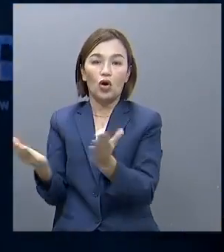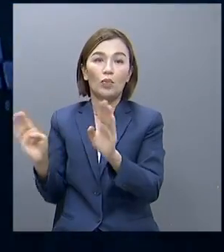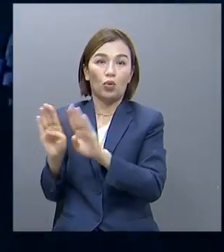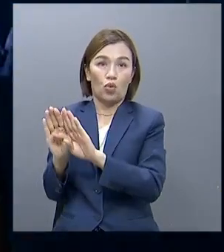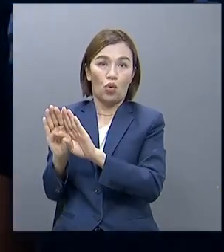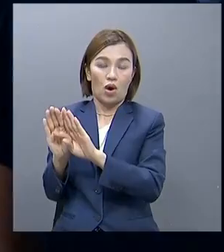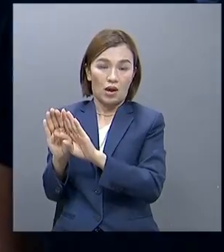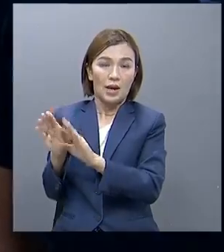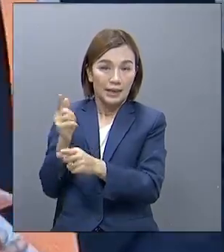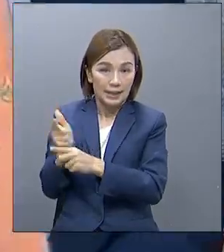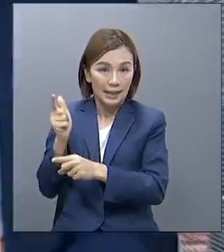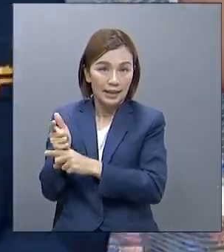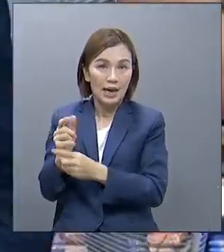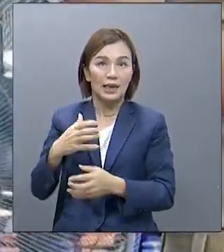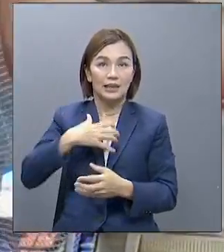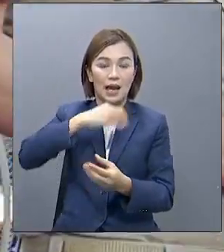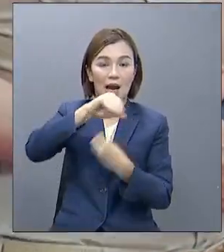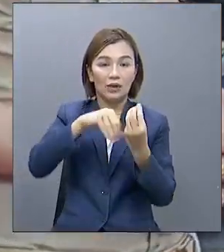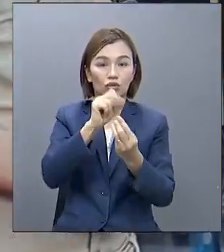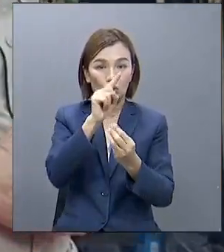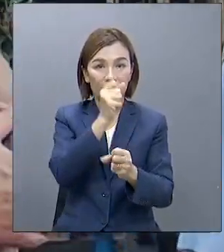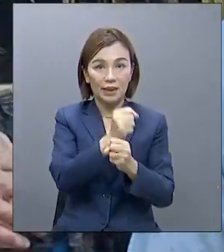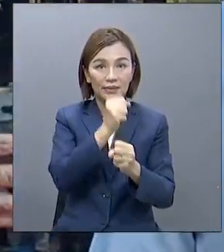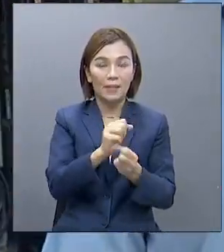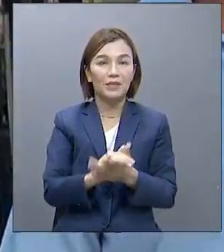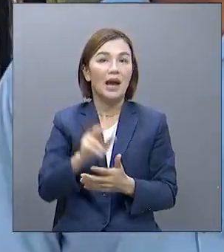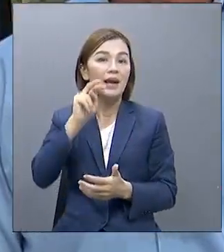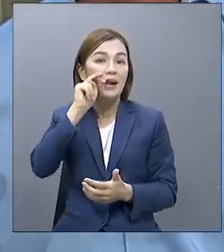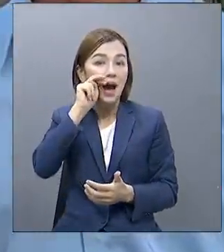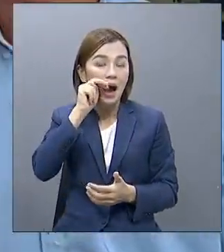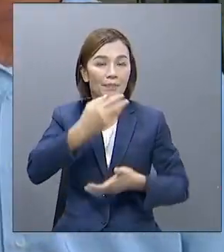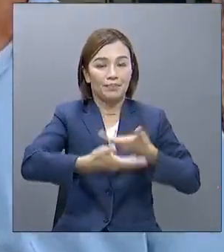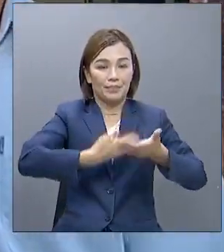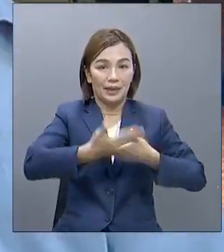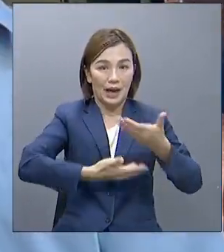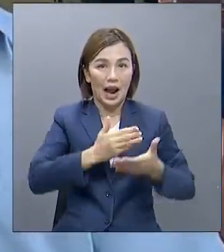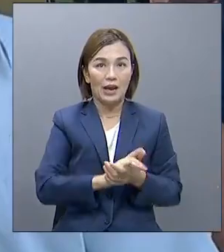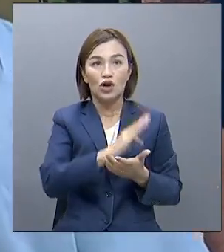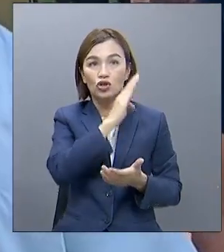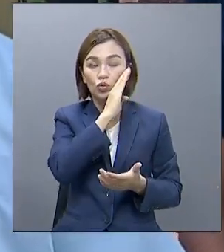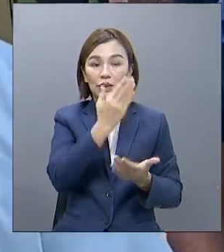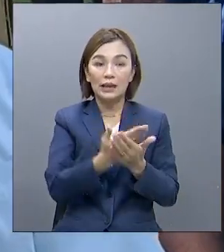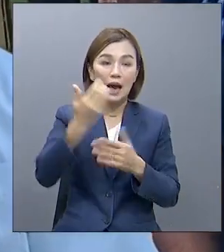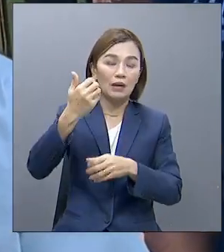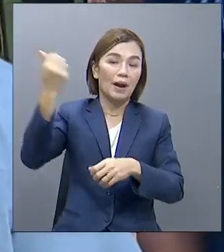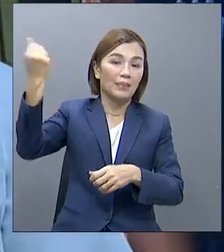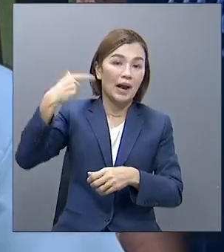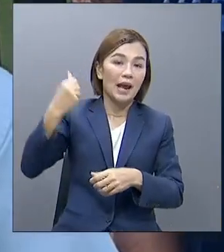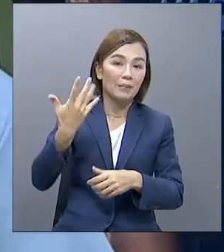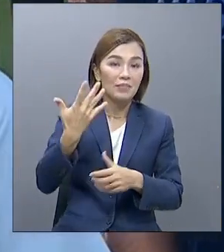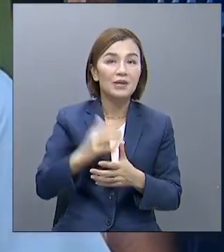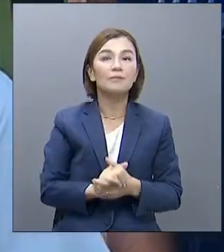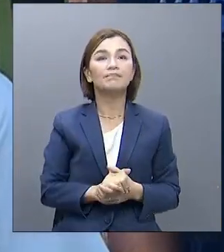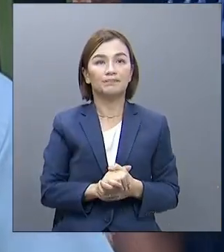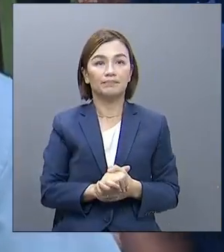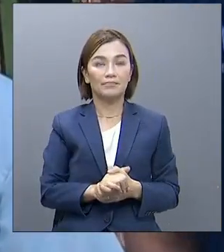และก็อยากจะพัฒนาธุรกิจก็คือการขายน้ำในครอบครัวนี่แหละหากว่ายังไม่ได้รับเงินค่าจ้างส่วนที่ขาดตามสิทธิ์